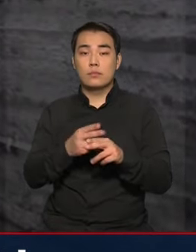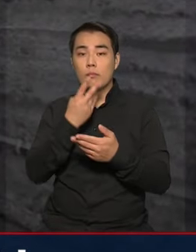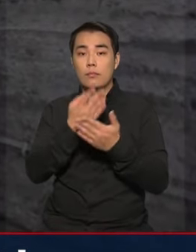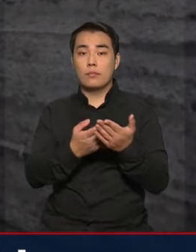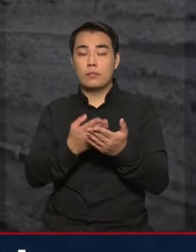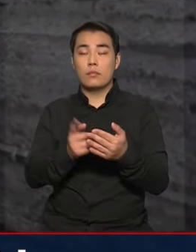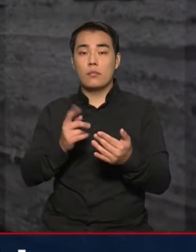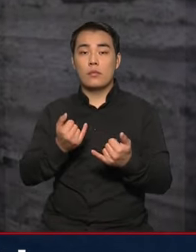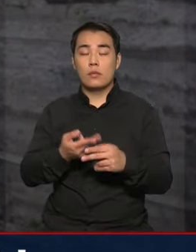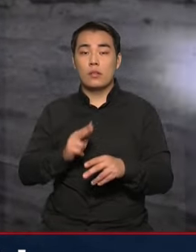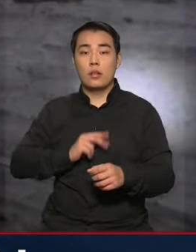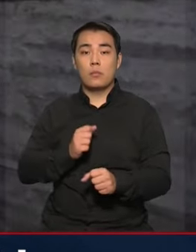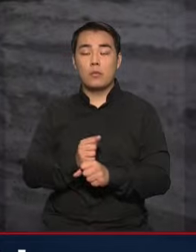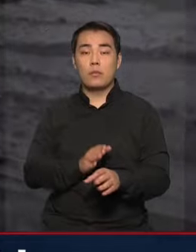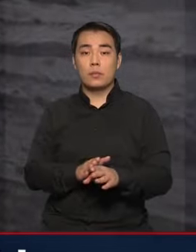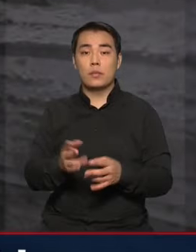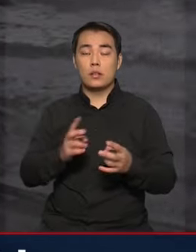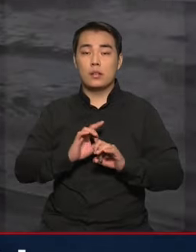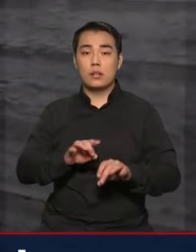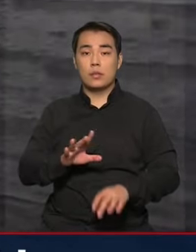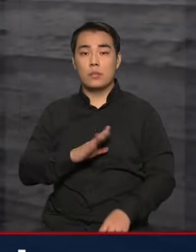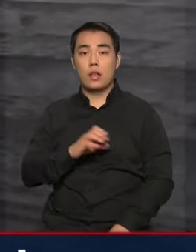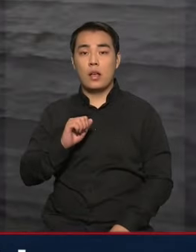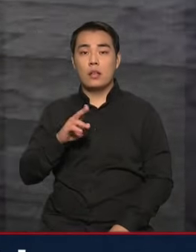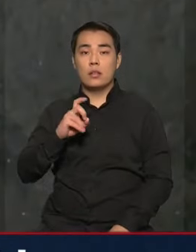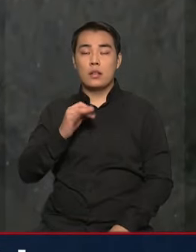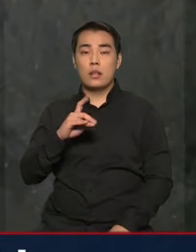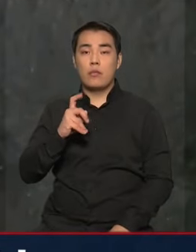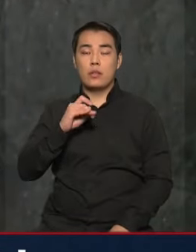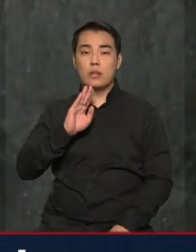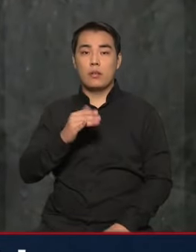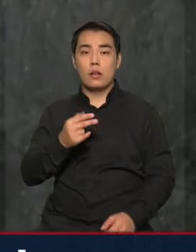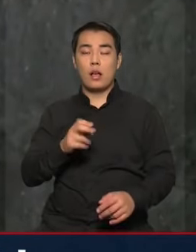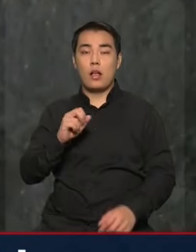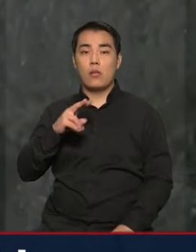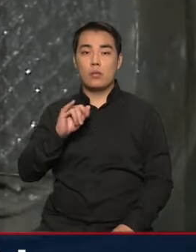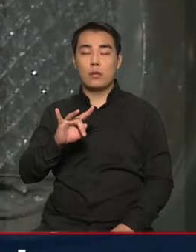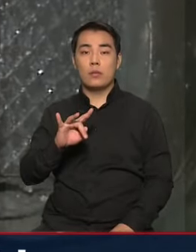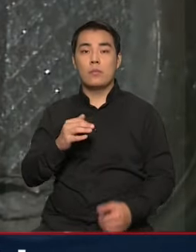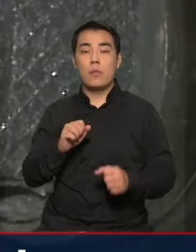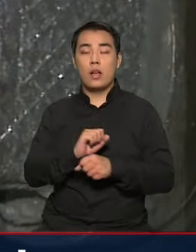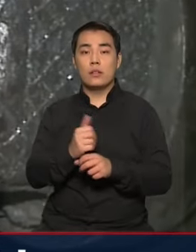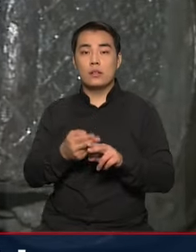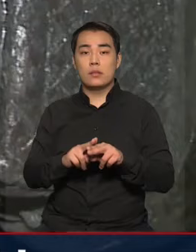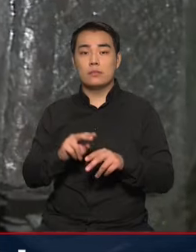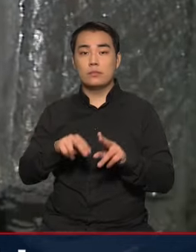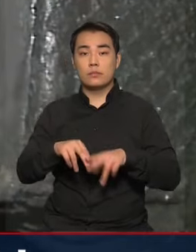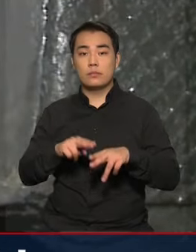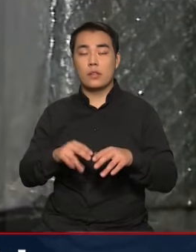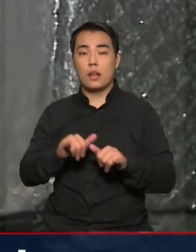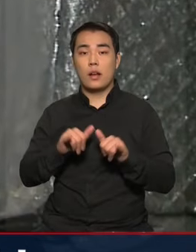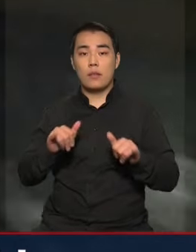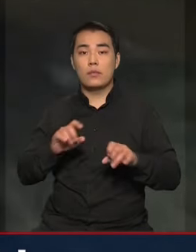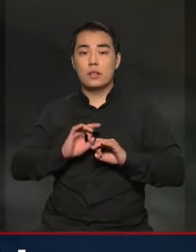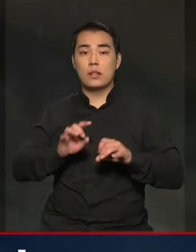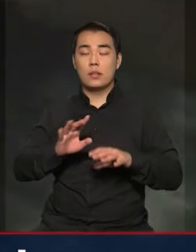шаралар қабылдауға жет екендігін де айтты. Бұдан бөлек Андрей Лаврентьев Алур машина жасау кәсіпорны жұмысының нәтижесі мен даму жоспары